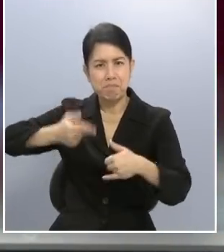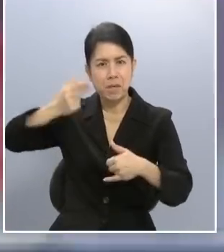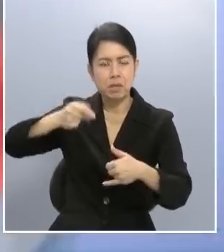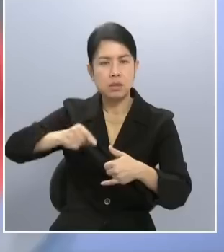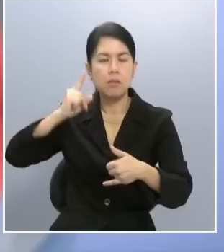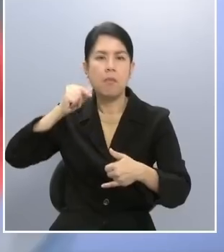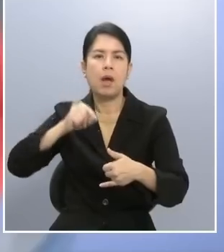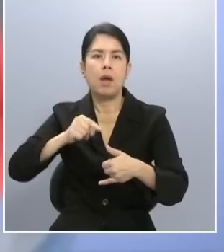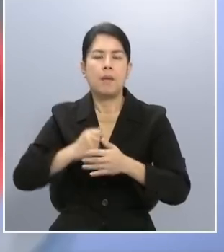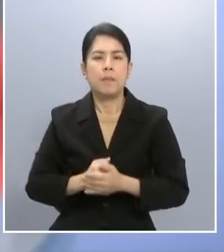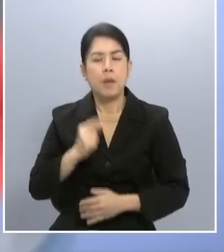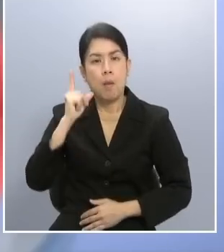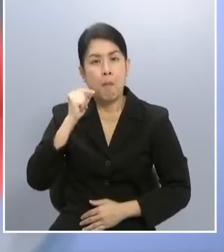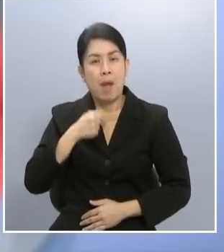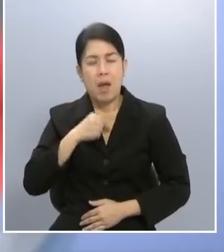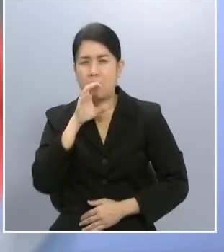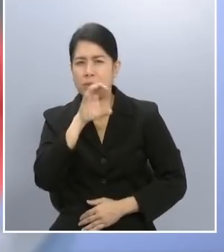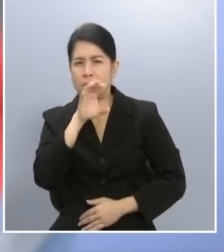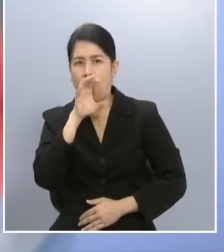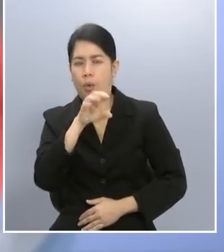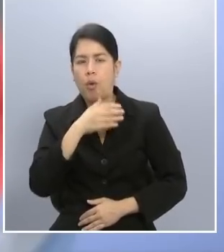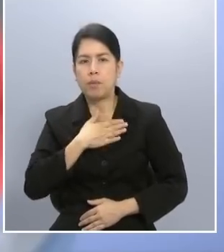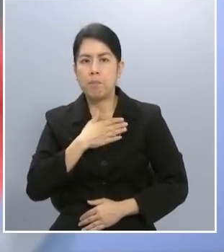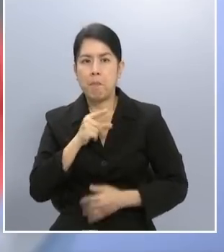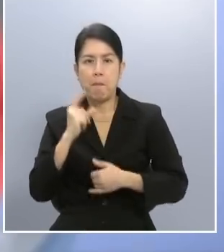มานะครับแล้วตะโกนบอกลูกนะ